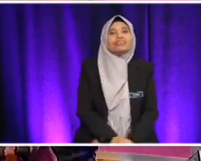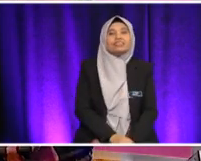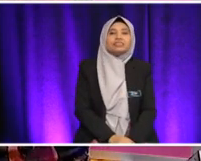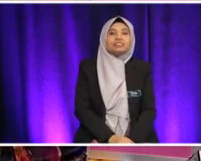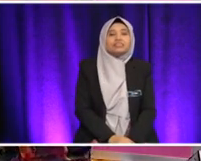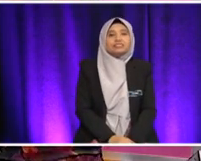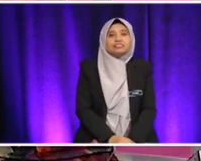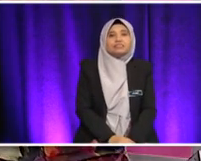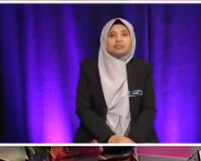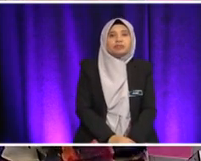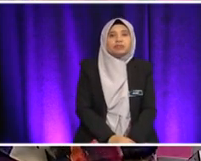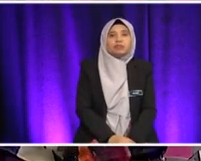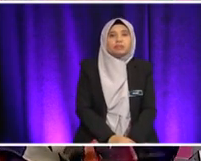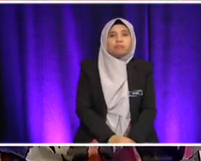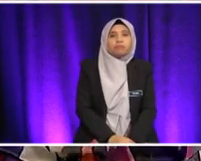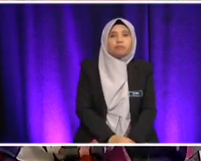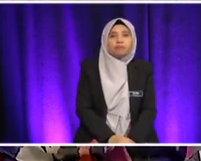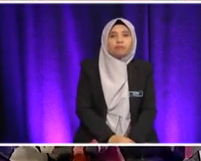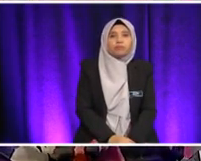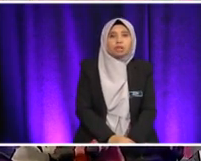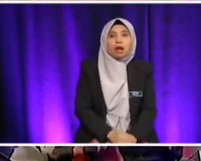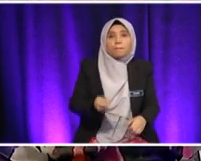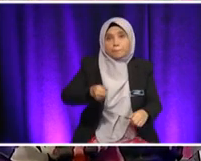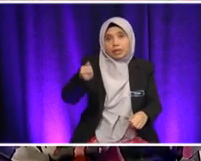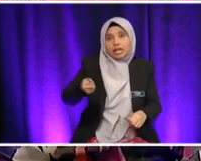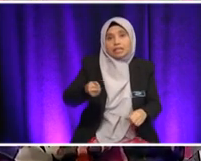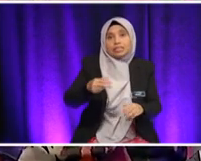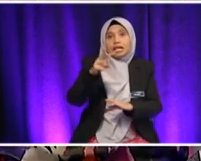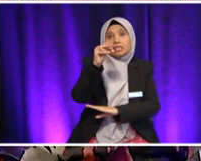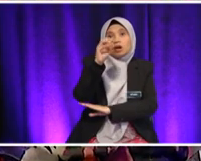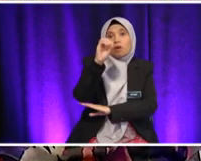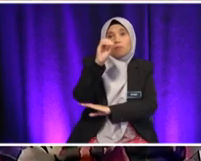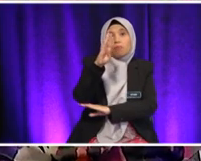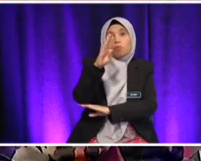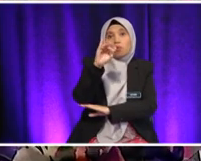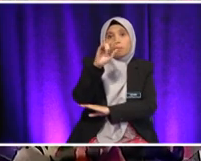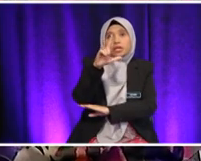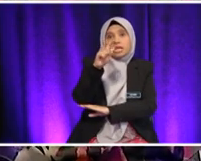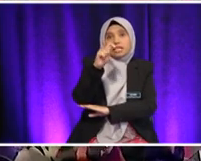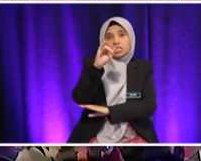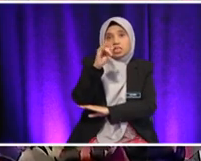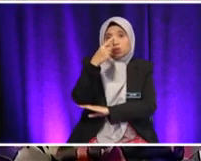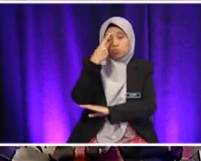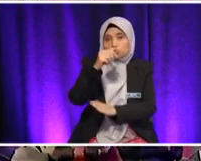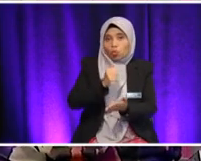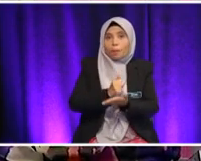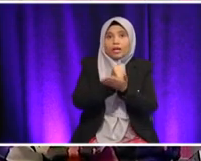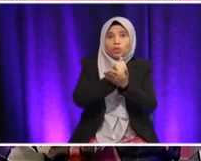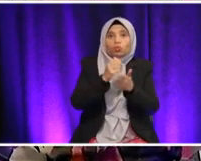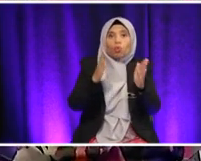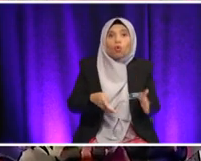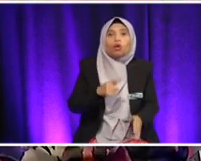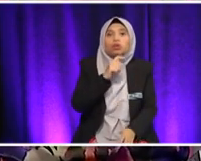mungkin kemudian peralatan mobility Oke peralatan mobility ini digunakan untuk membantu warga emas